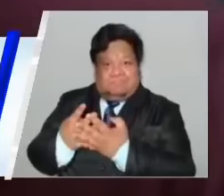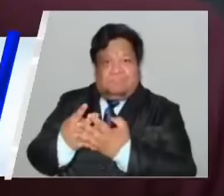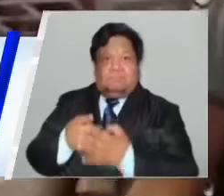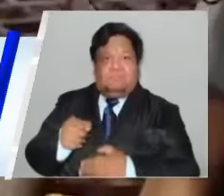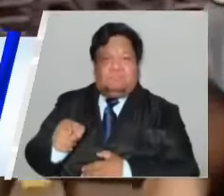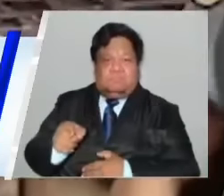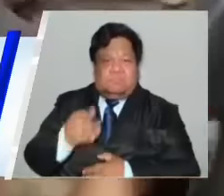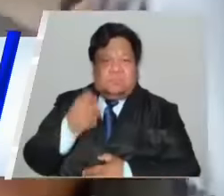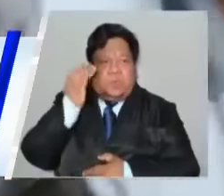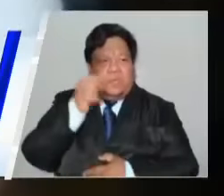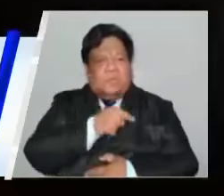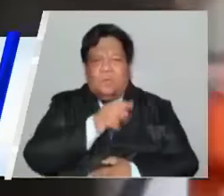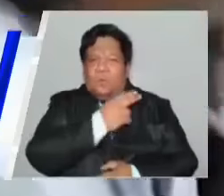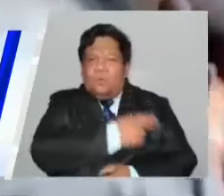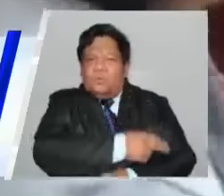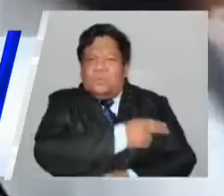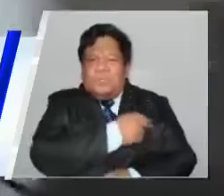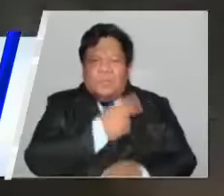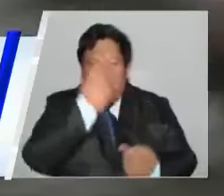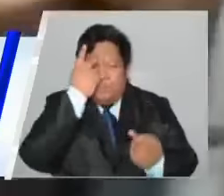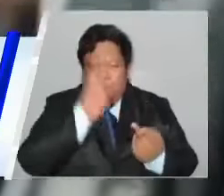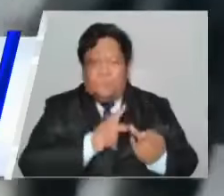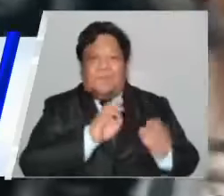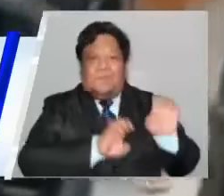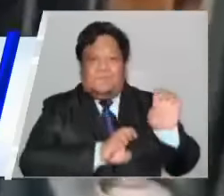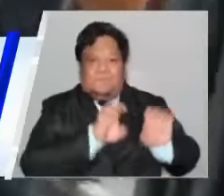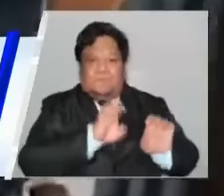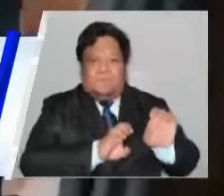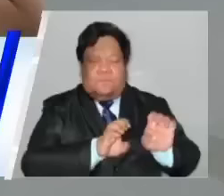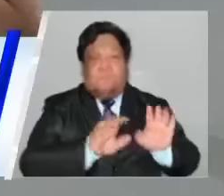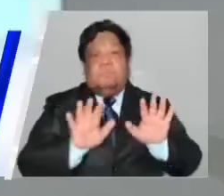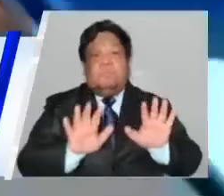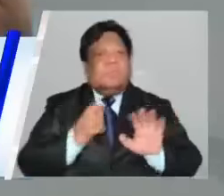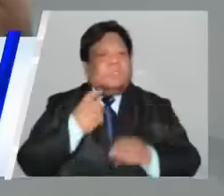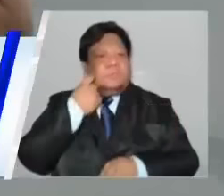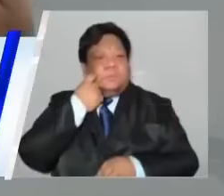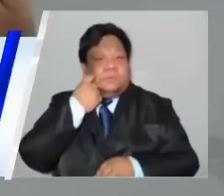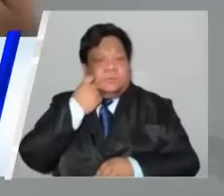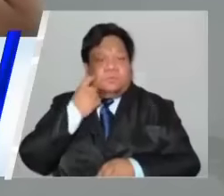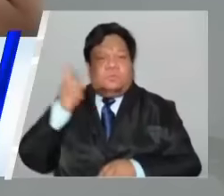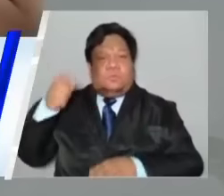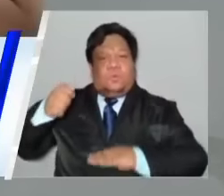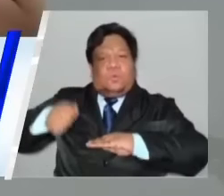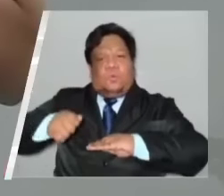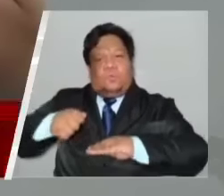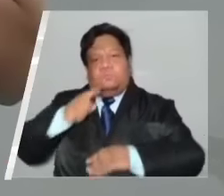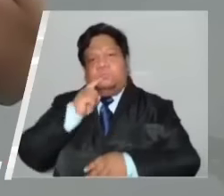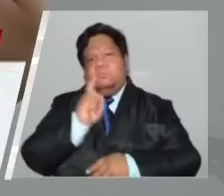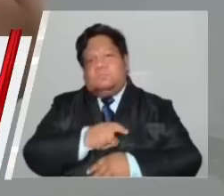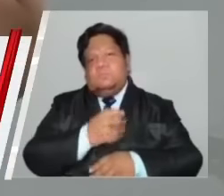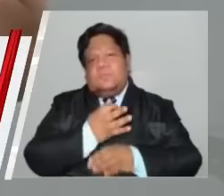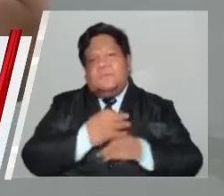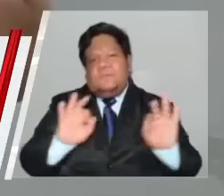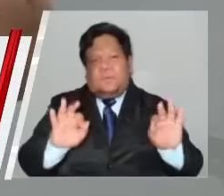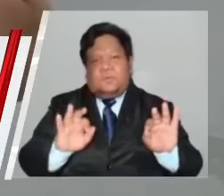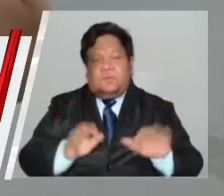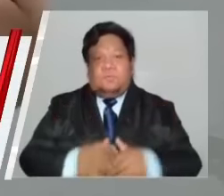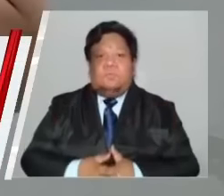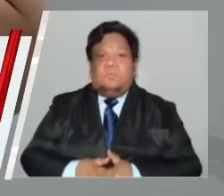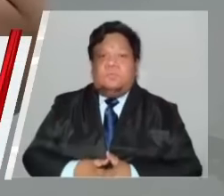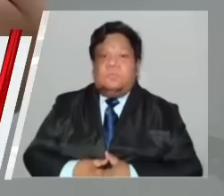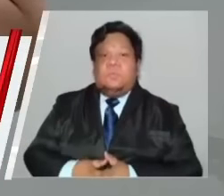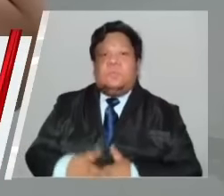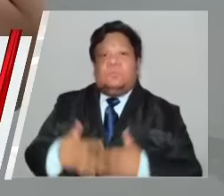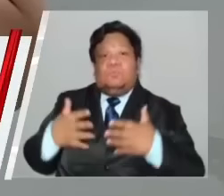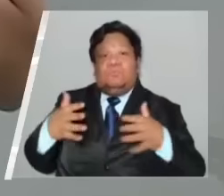evaluation. Pero kanina, ipinagutos ng korte na pakawalan na siya. Nang ma-verify ng Bureau of Jail Management and Penology na wala lang